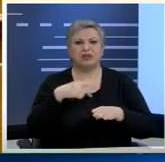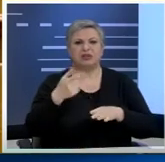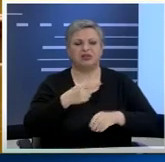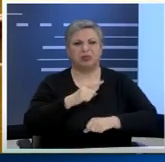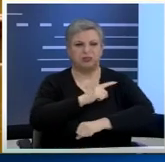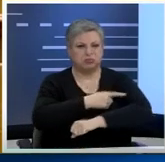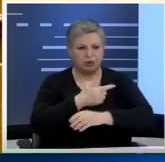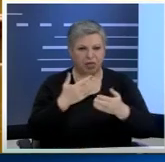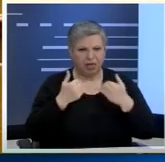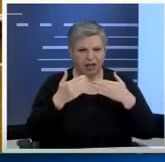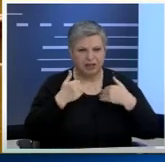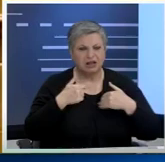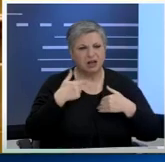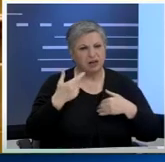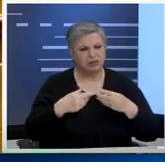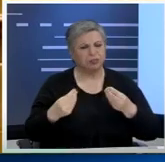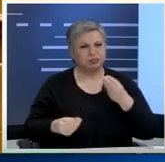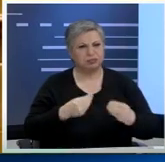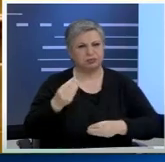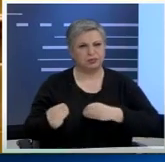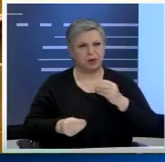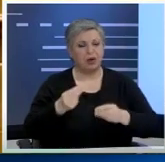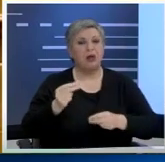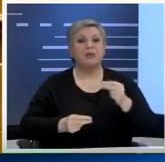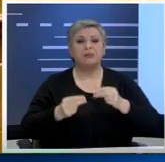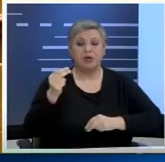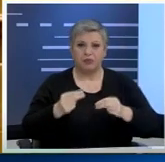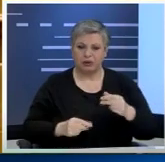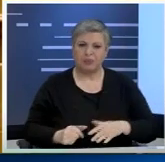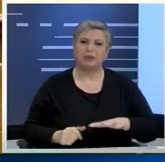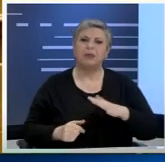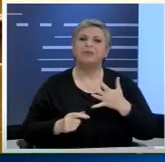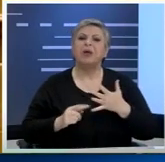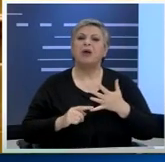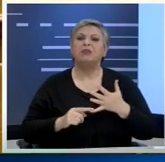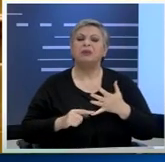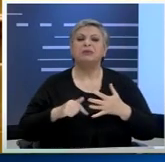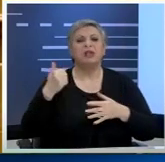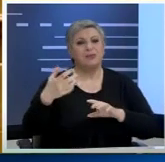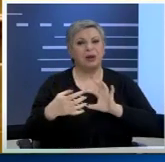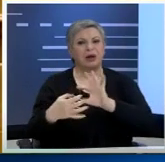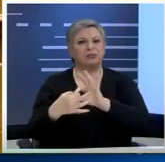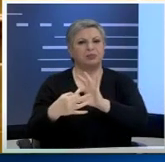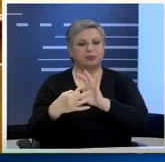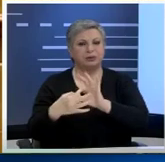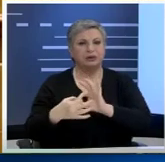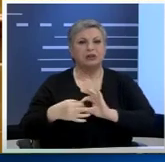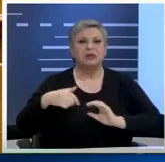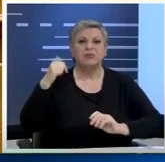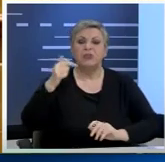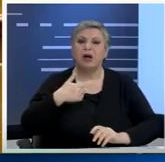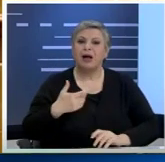Και πέμπτον, υπήρχαν εταίροι που θα έλεγα επεδίωκαν και προετοίμαζαν